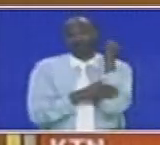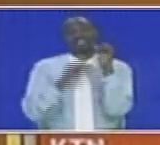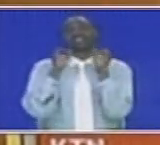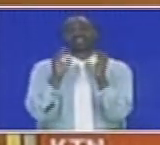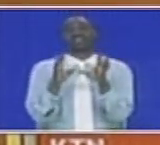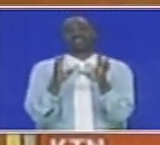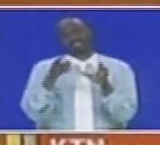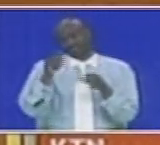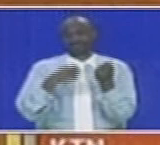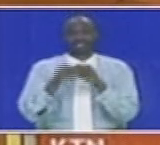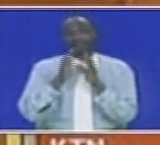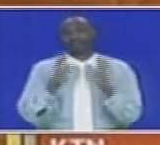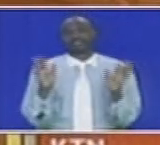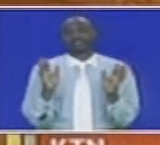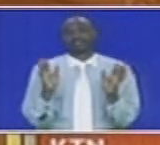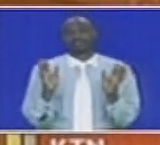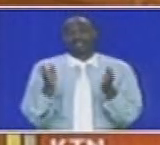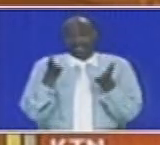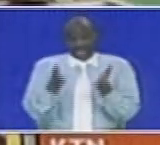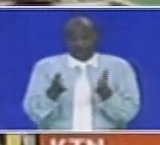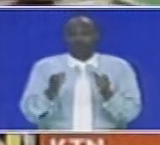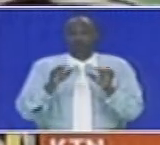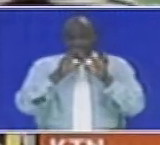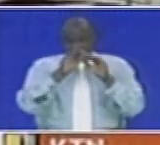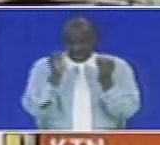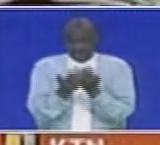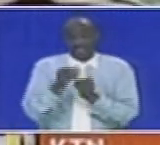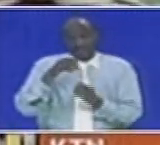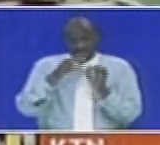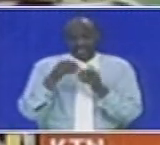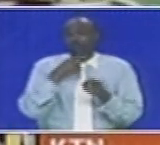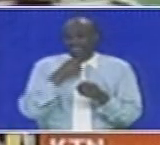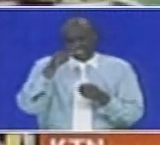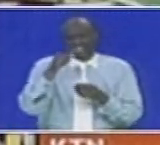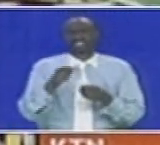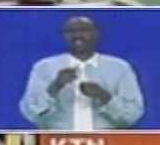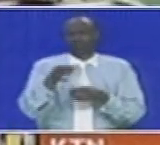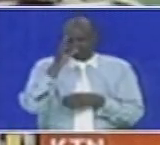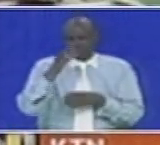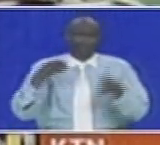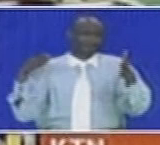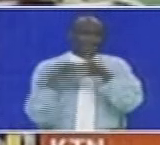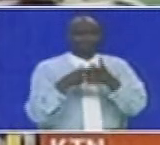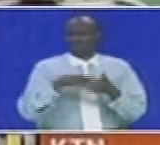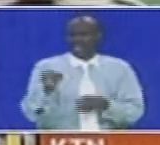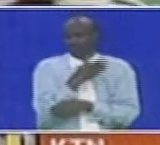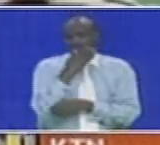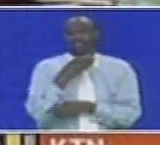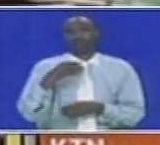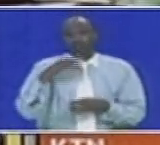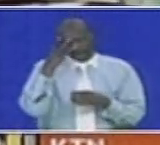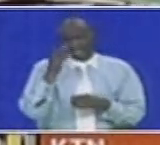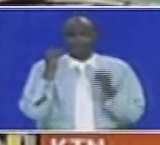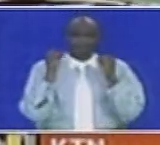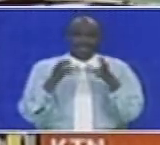kwa wanaotumia kinywaji hicho. Kwa sasa familia hizo zimetaka pombe hiyo kupigwa marufuku kutokana na kuwa familia nyingi zimewachwa